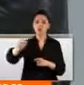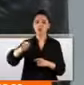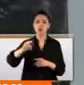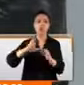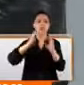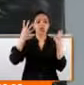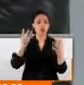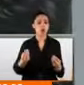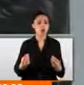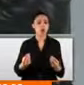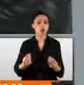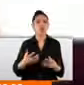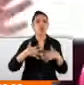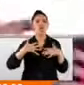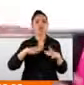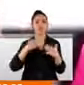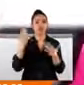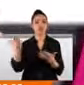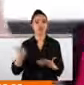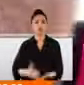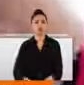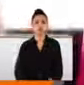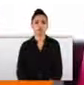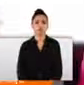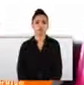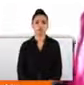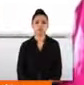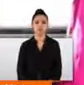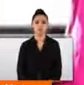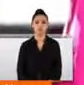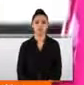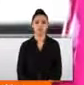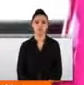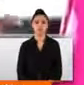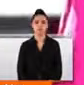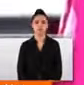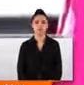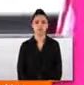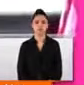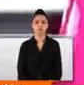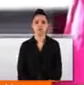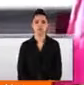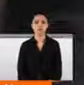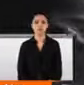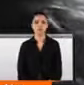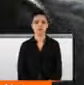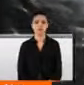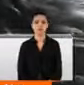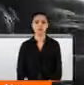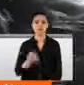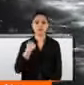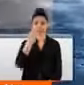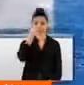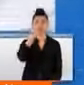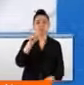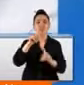başına gelecekler konusunda endişeli. Buraya geldim dedim ki umurumda değil. Arkadaş edinirim diye geldim. Ben